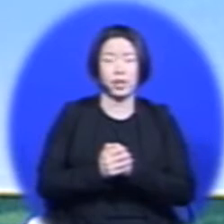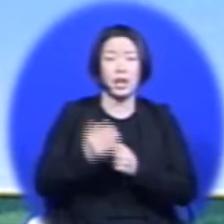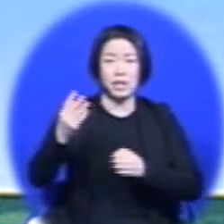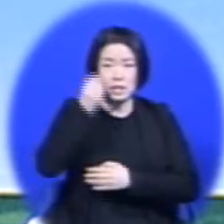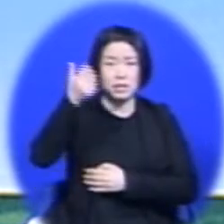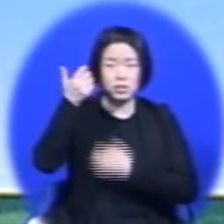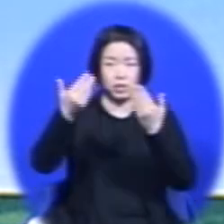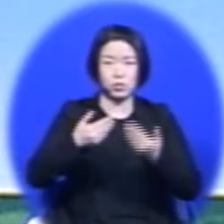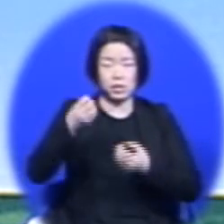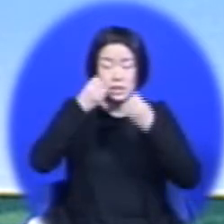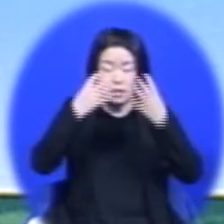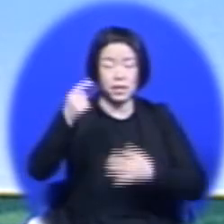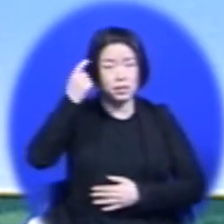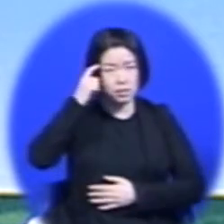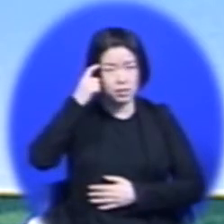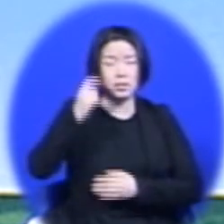성령이 주시는 새 정신님,